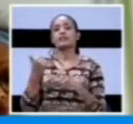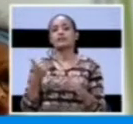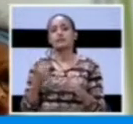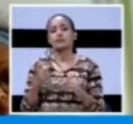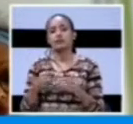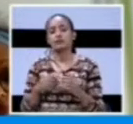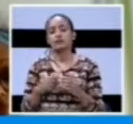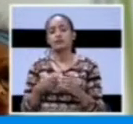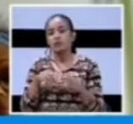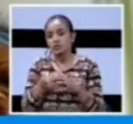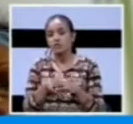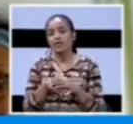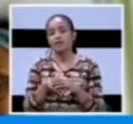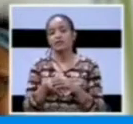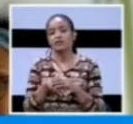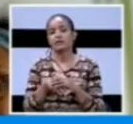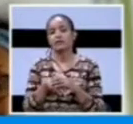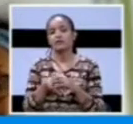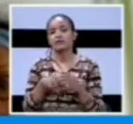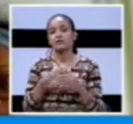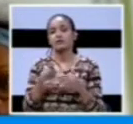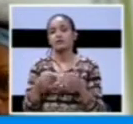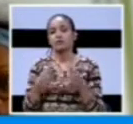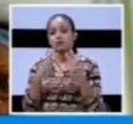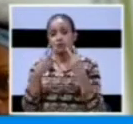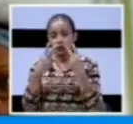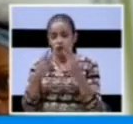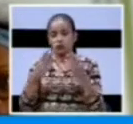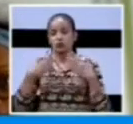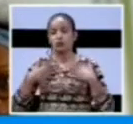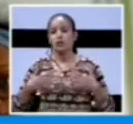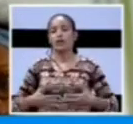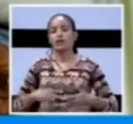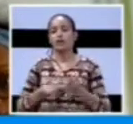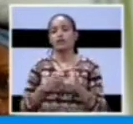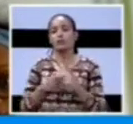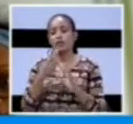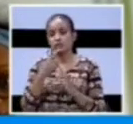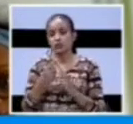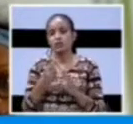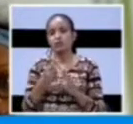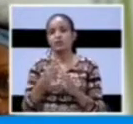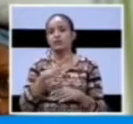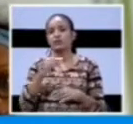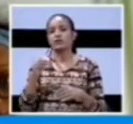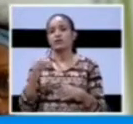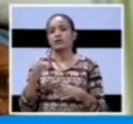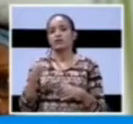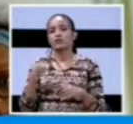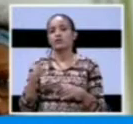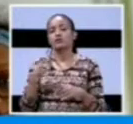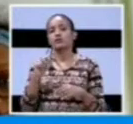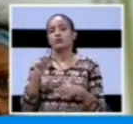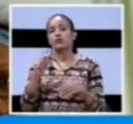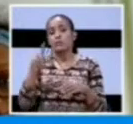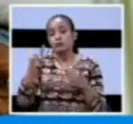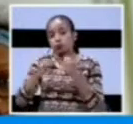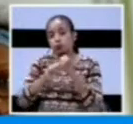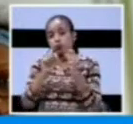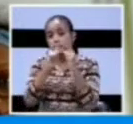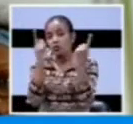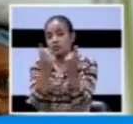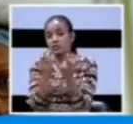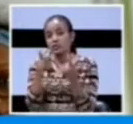ፍቂርና ላዕላ ኣብታ ውሽጣ ማለት እዩ ነዚ ክርኢ ዝኽእሉ ኣካላት ማለት እዩ እና ስለቶም ቲም ሳቶም እውን